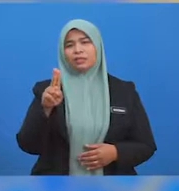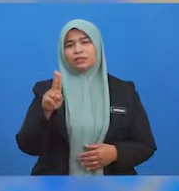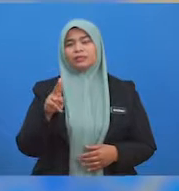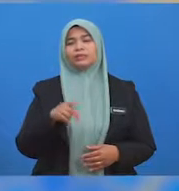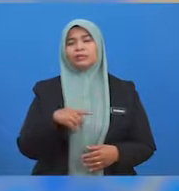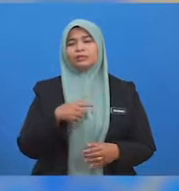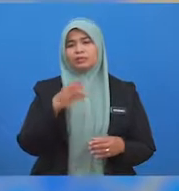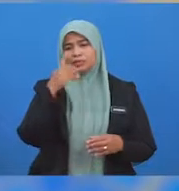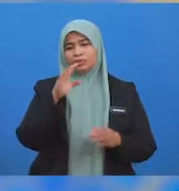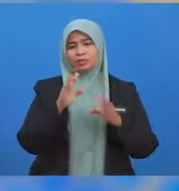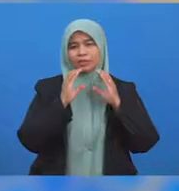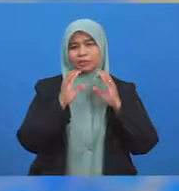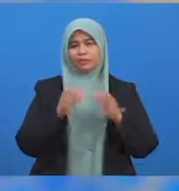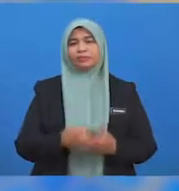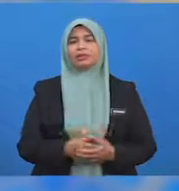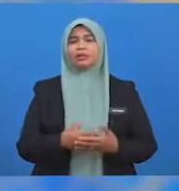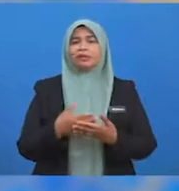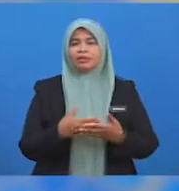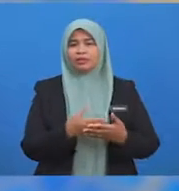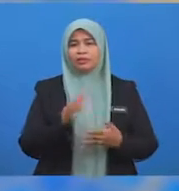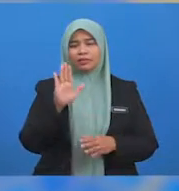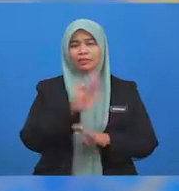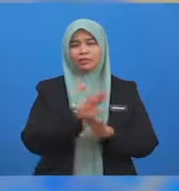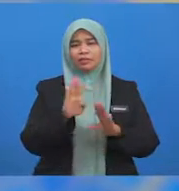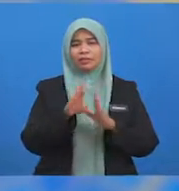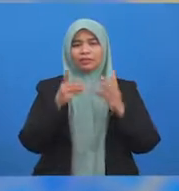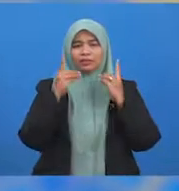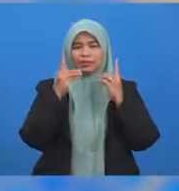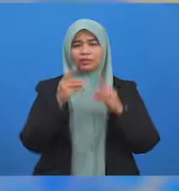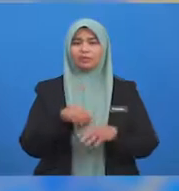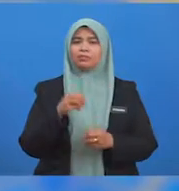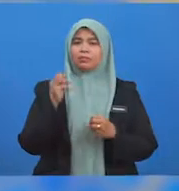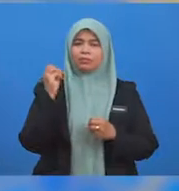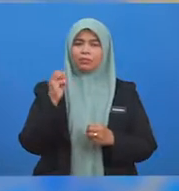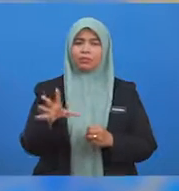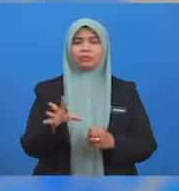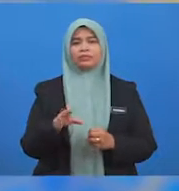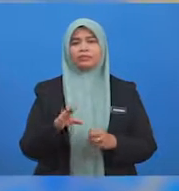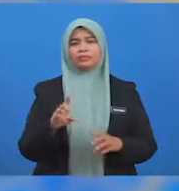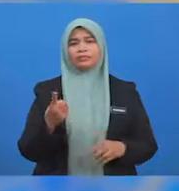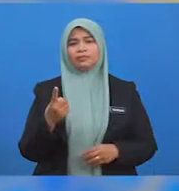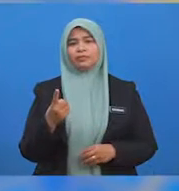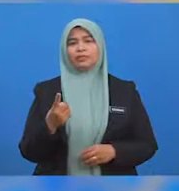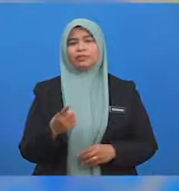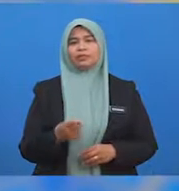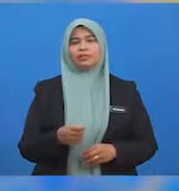berbicara. Betapa anak-anak yang tidak berdosa ini dibuang begitu